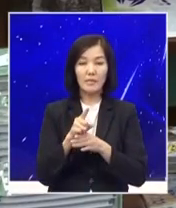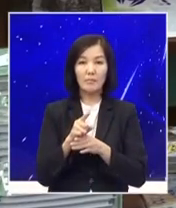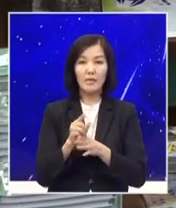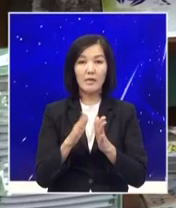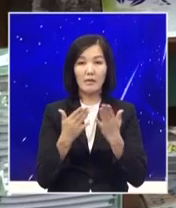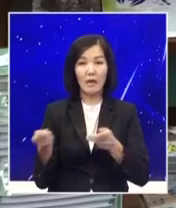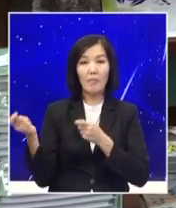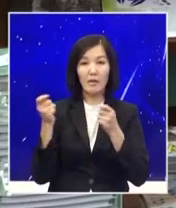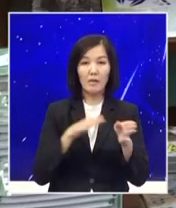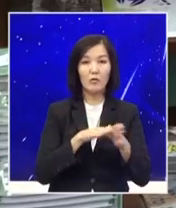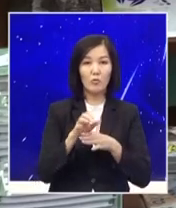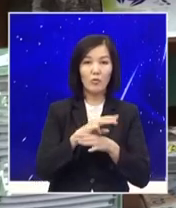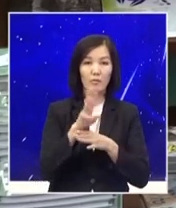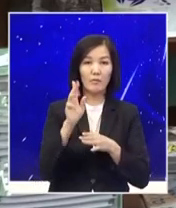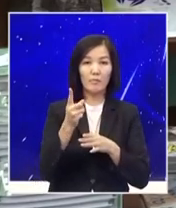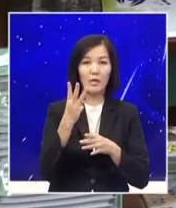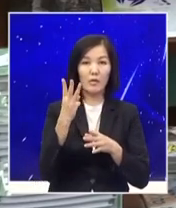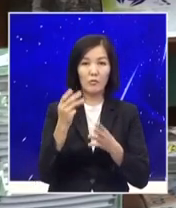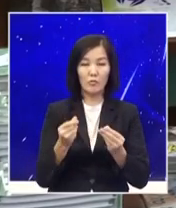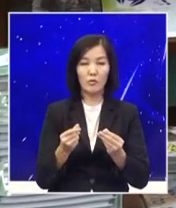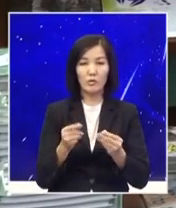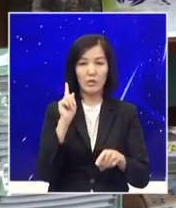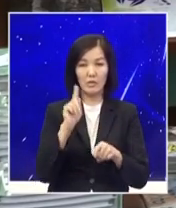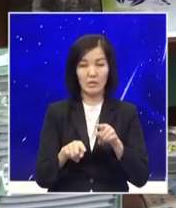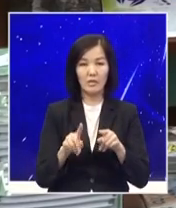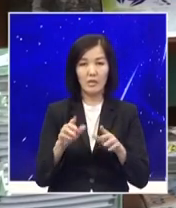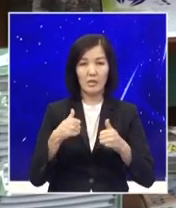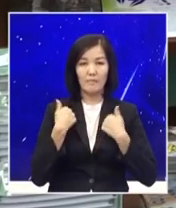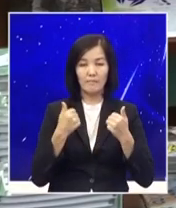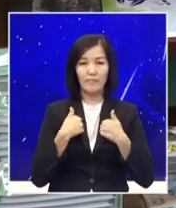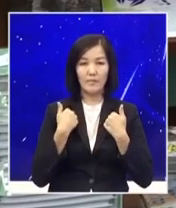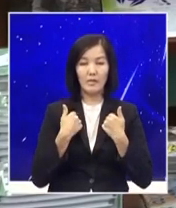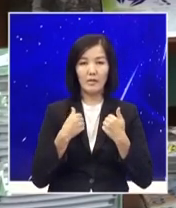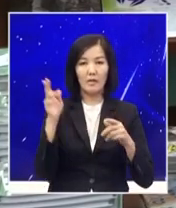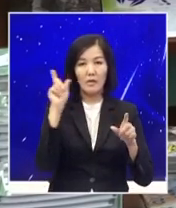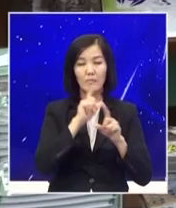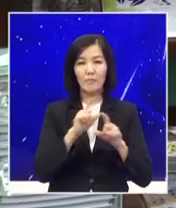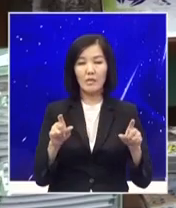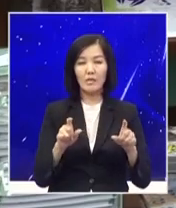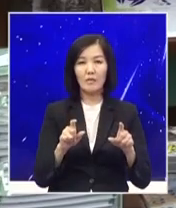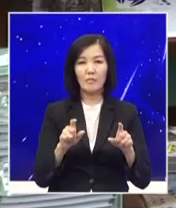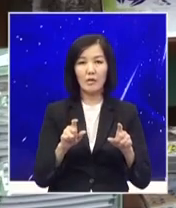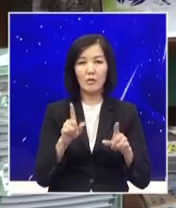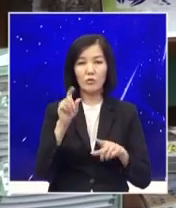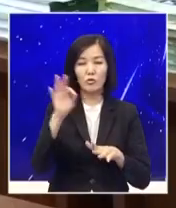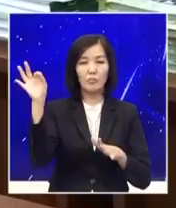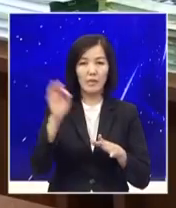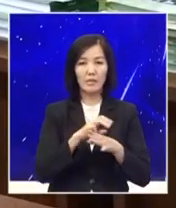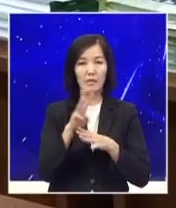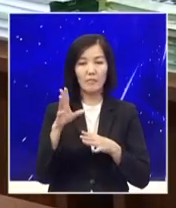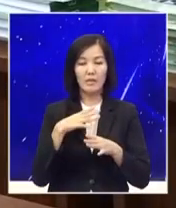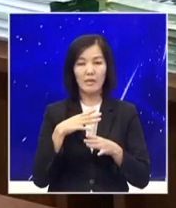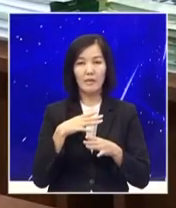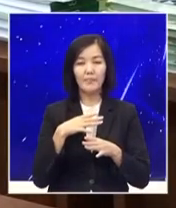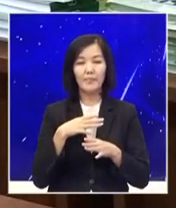кейін барып, толық береміз осы бір-екі күннің ішінде. Негізінде мектеп оқушылары оқулықпенен 100% қамтылады.